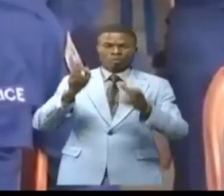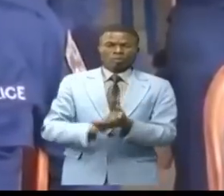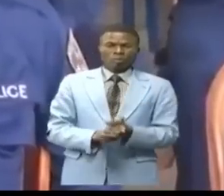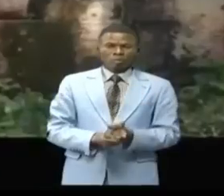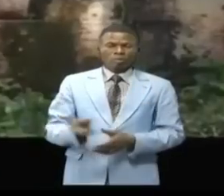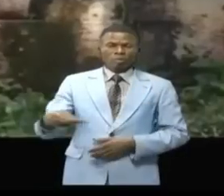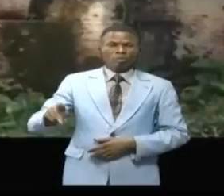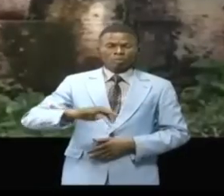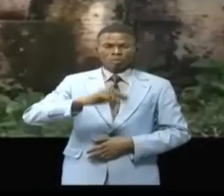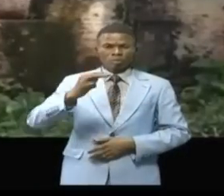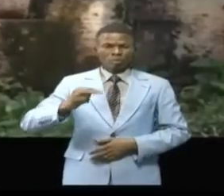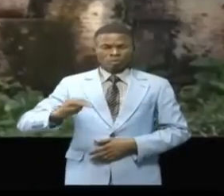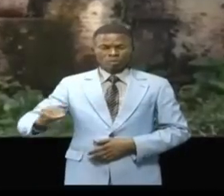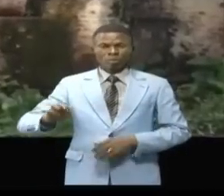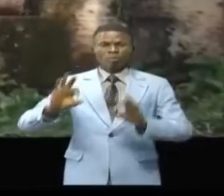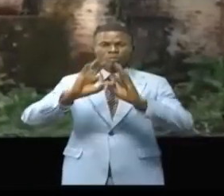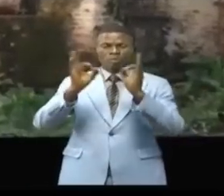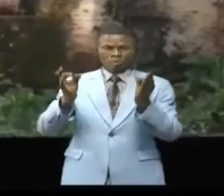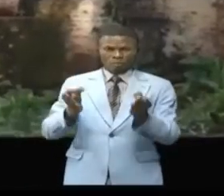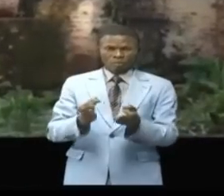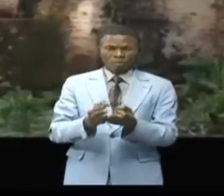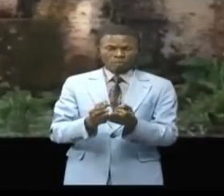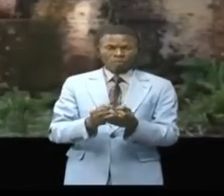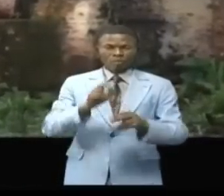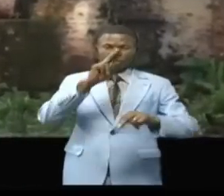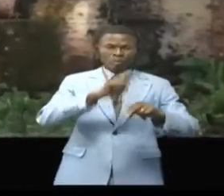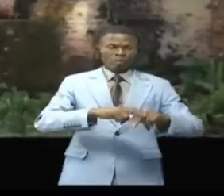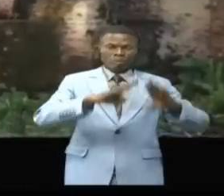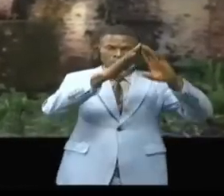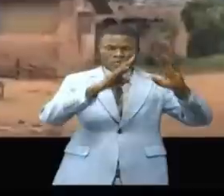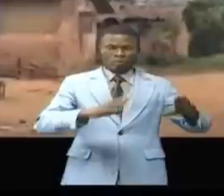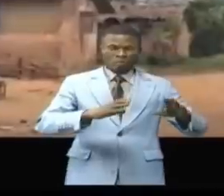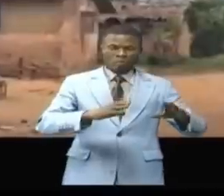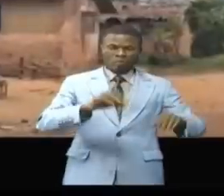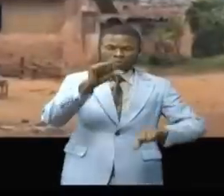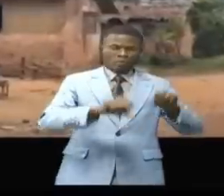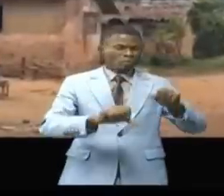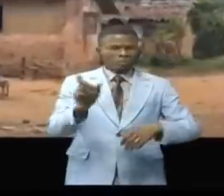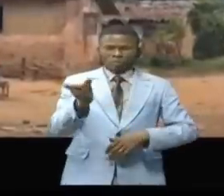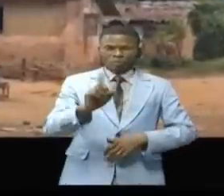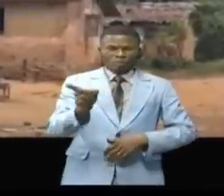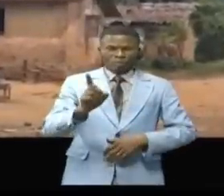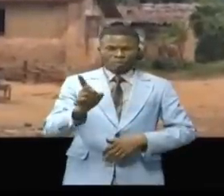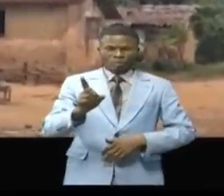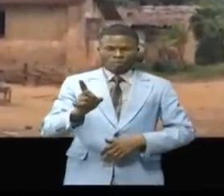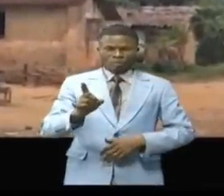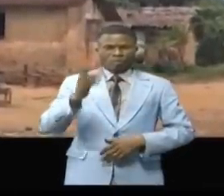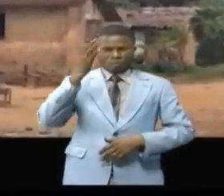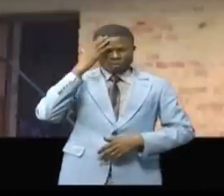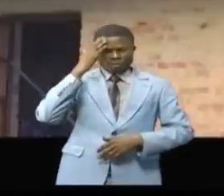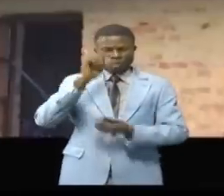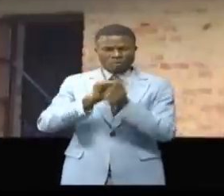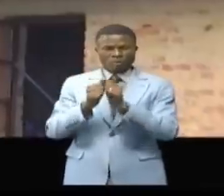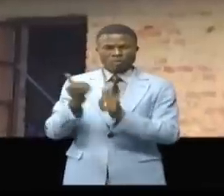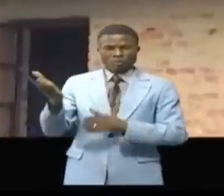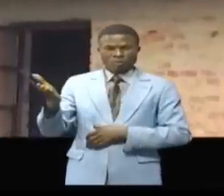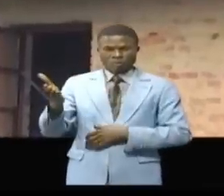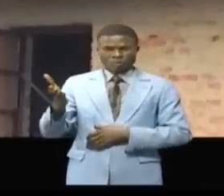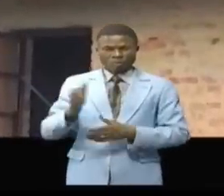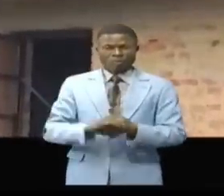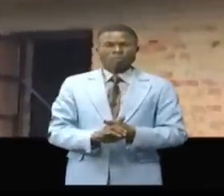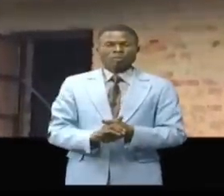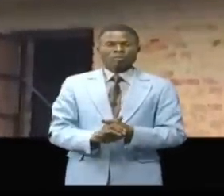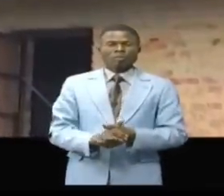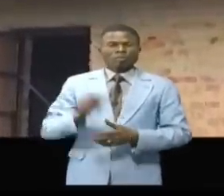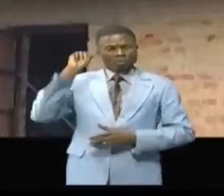du Maniema, et leurs familles ne pourront plus habiter des maisons impropres au logement. Conscient de cette situation désastreuse,